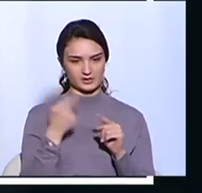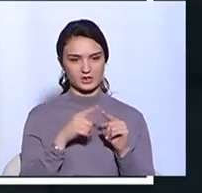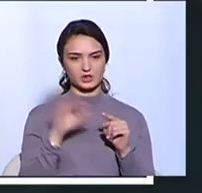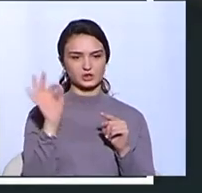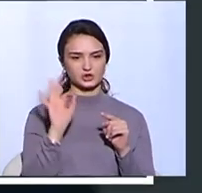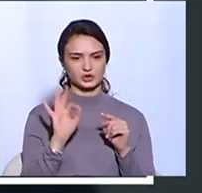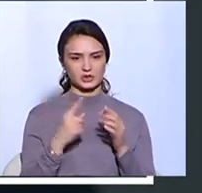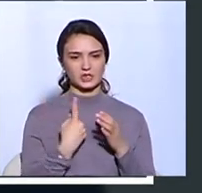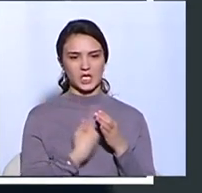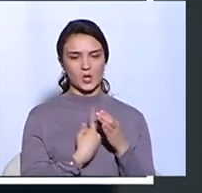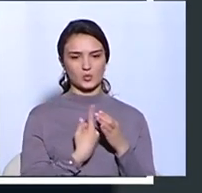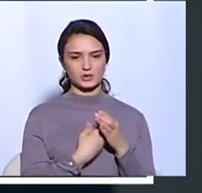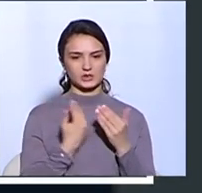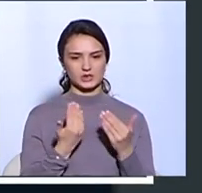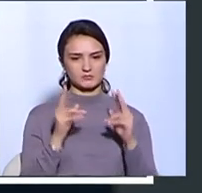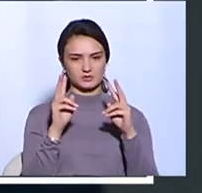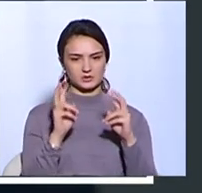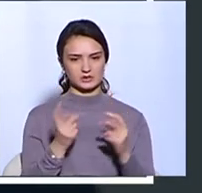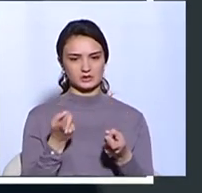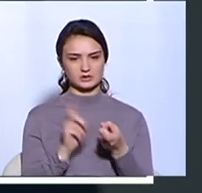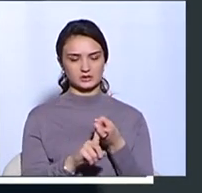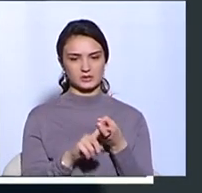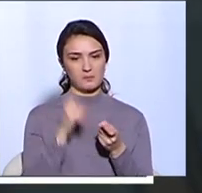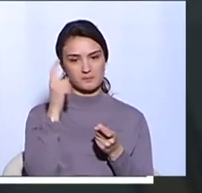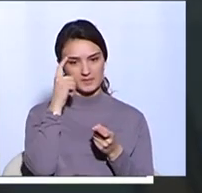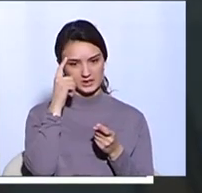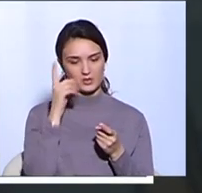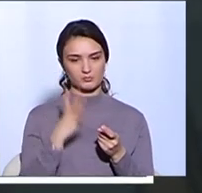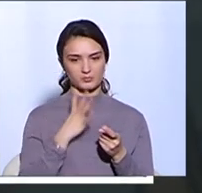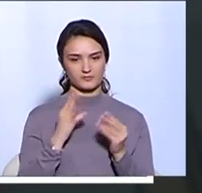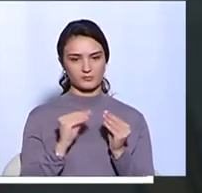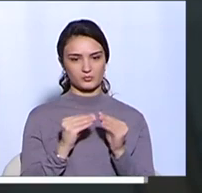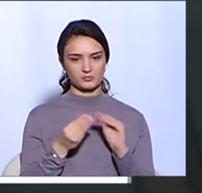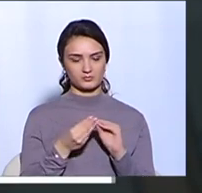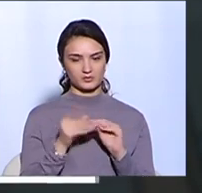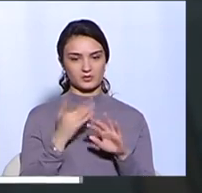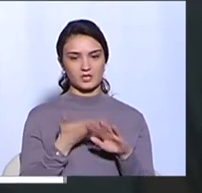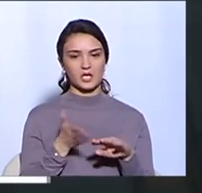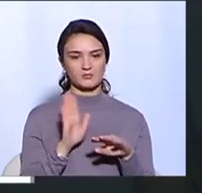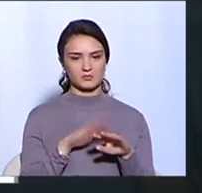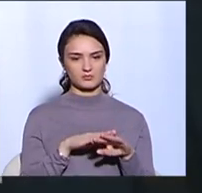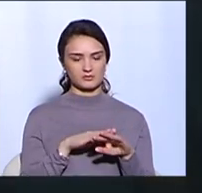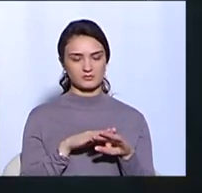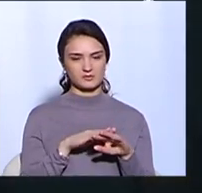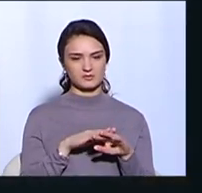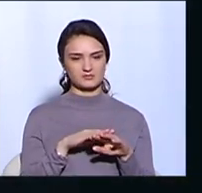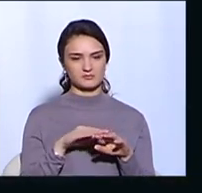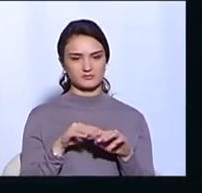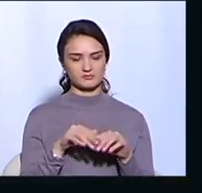ხშირად აუტიზმის დიაგნოსტირება ასოცირდება მენტალურ პრობლემასთან, რაც აღრმავებს სტიგმის არსებობას.